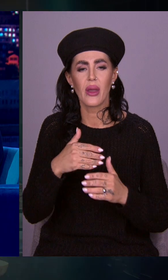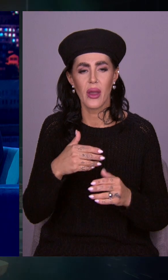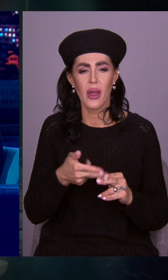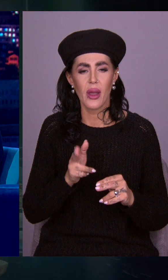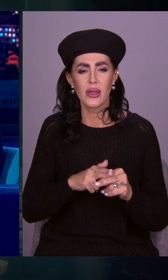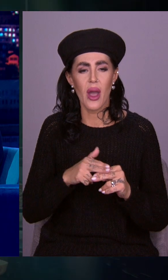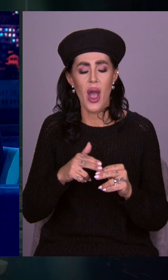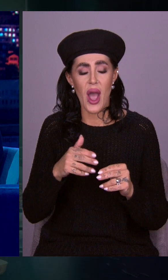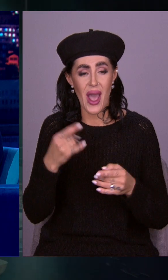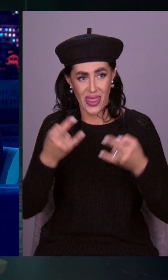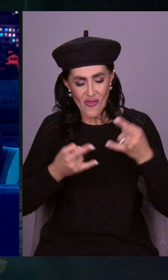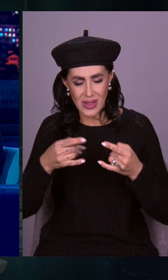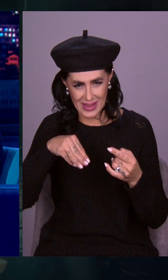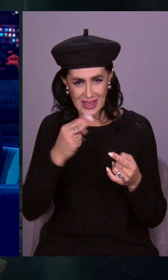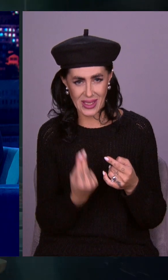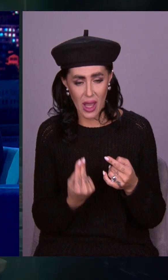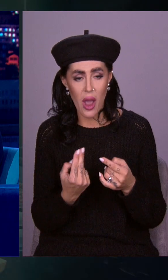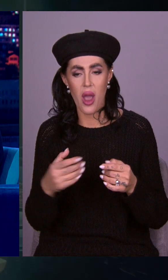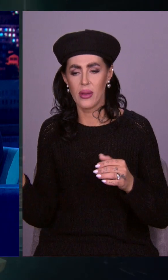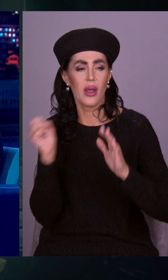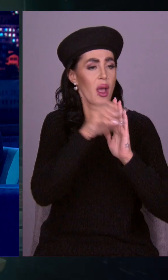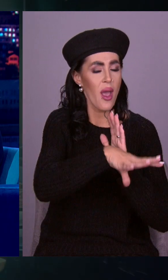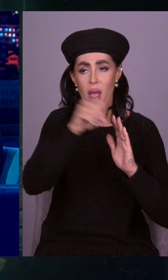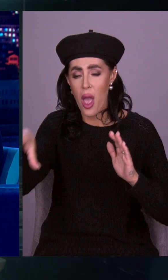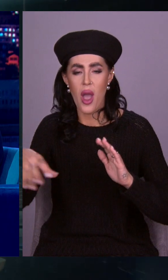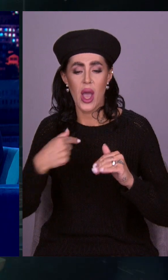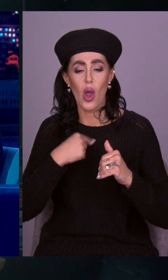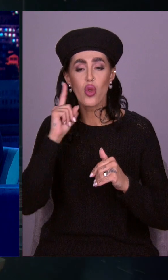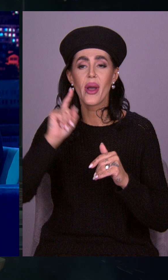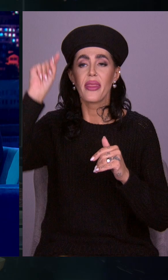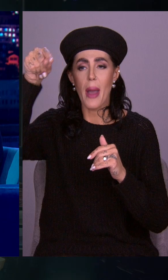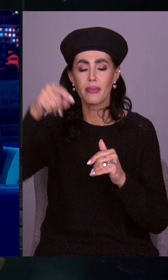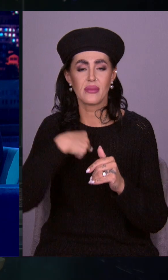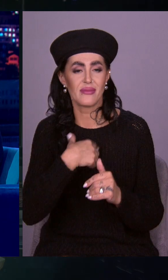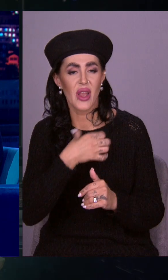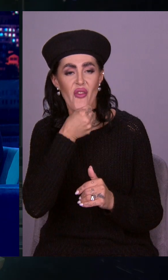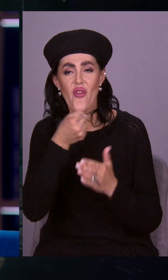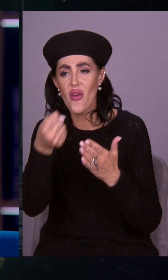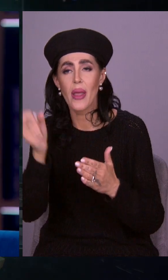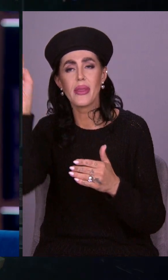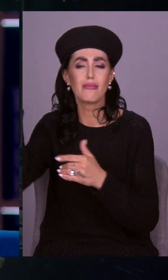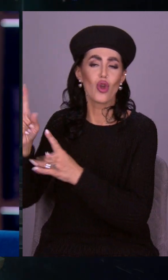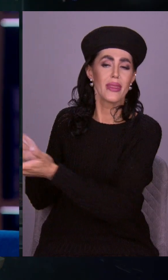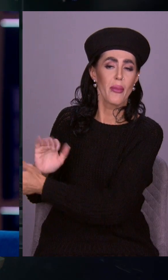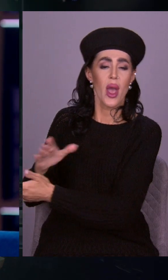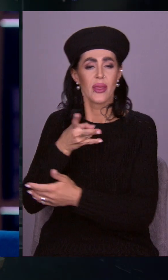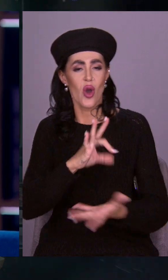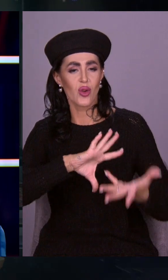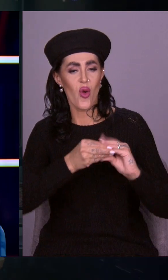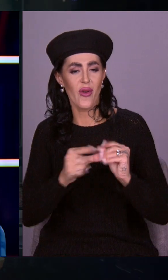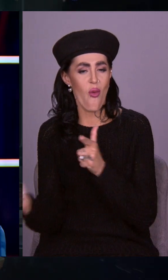Олівці, скільки це часу займе, щоб я там вийшов в прямий ефір і сказав, що там щось пішло не так, але результати Євробачення все одно